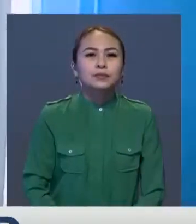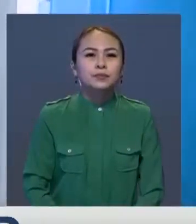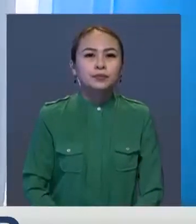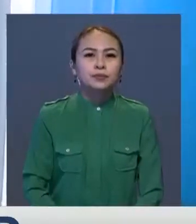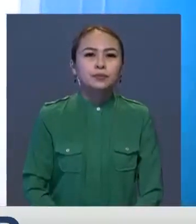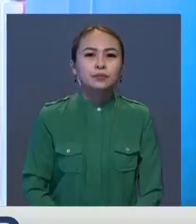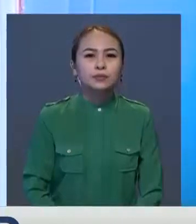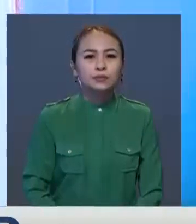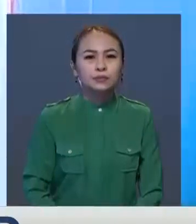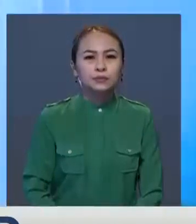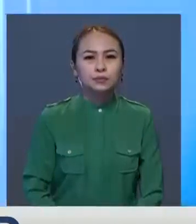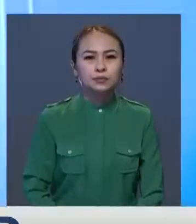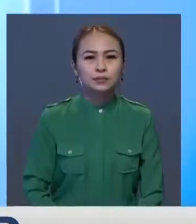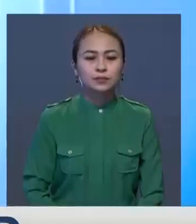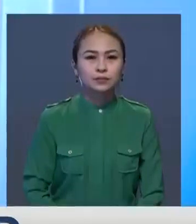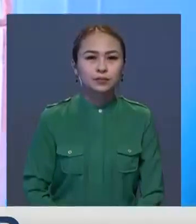ба?